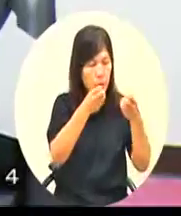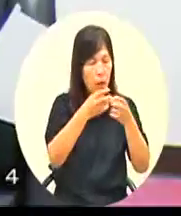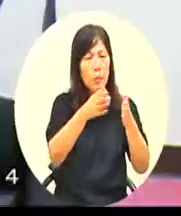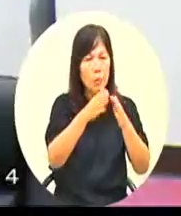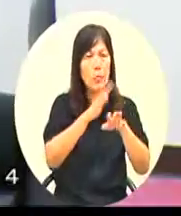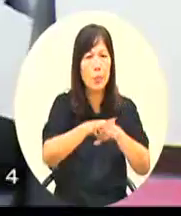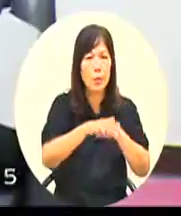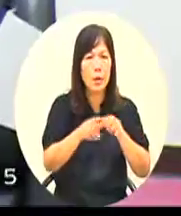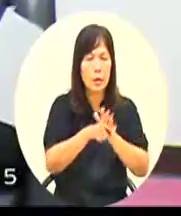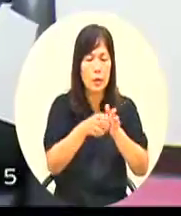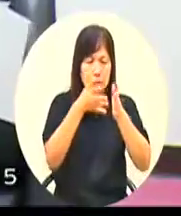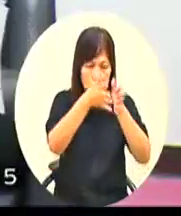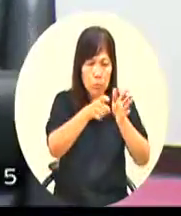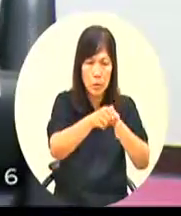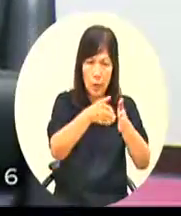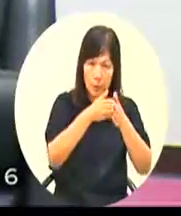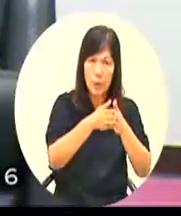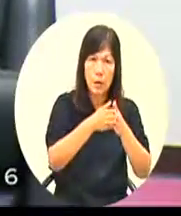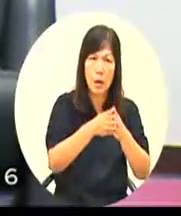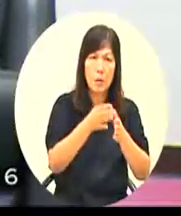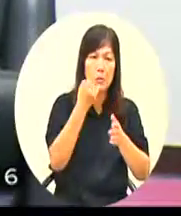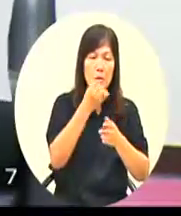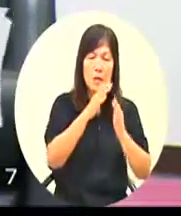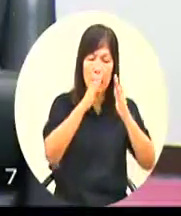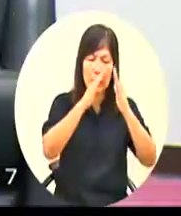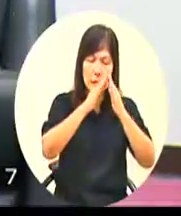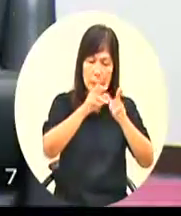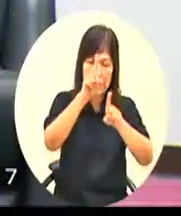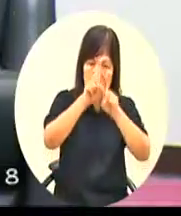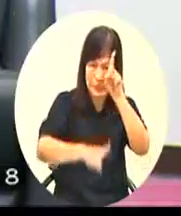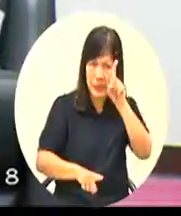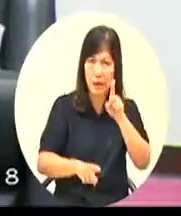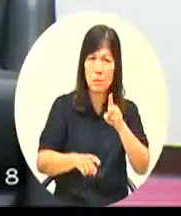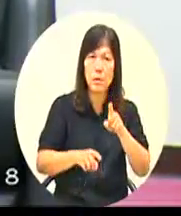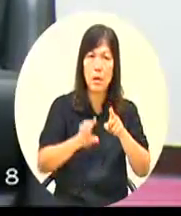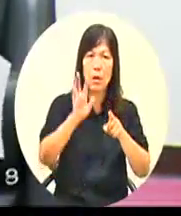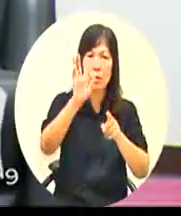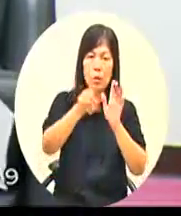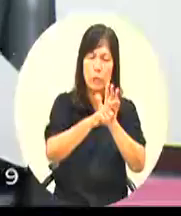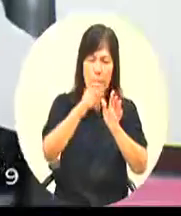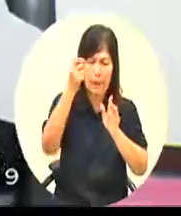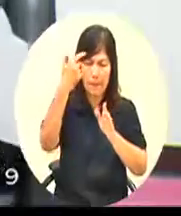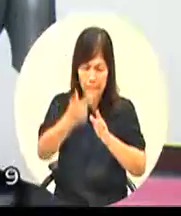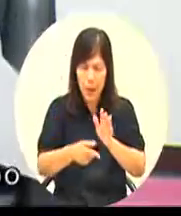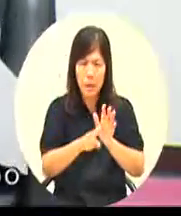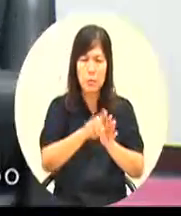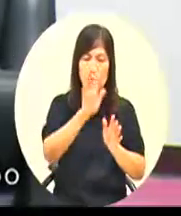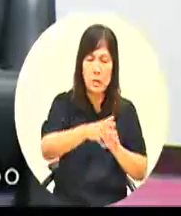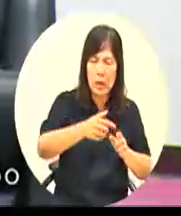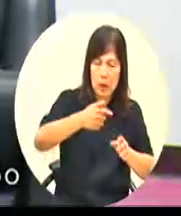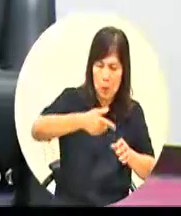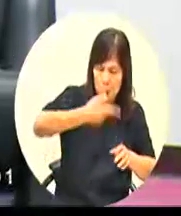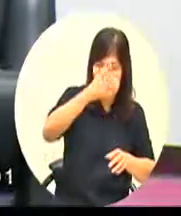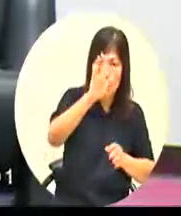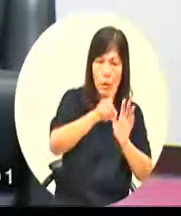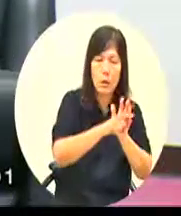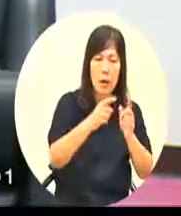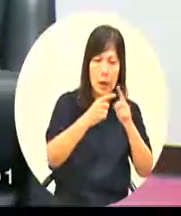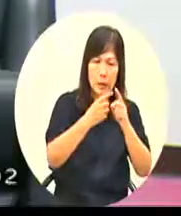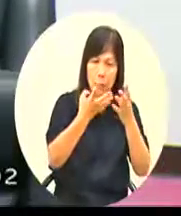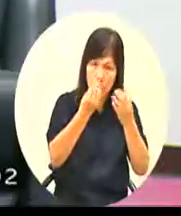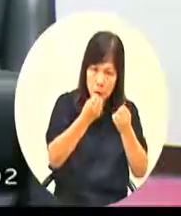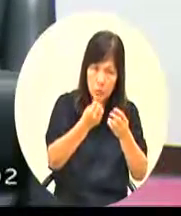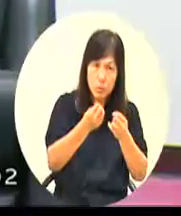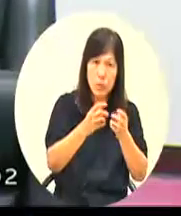为有些可能好城市的差距，有些是比较晚，那有些是起得比较早，或者是使用的人数等